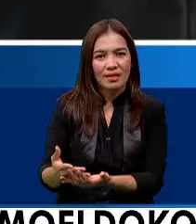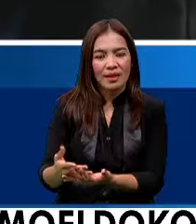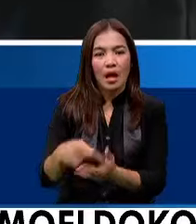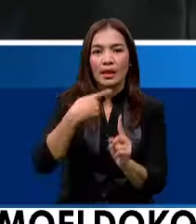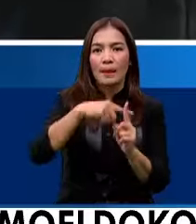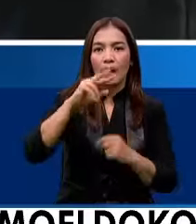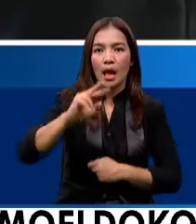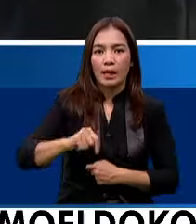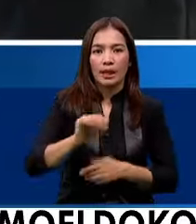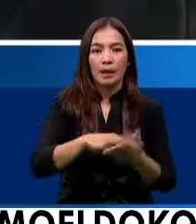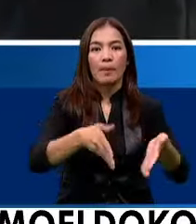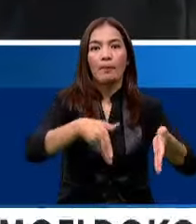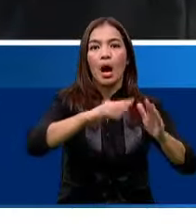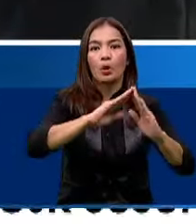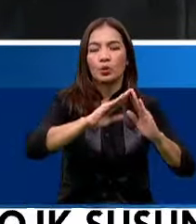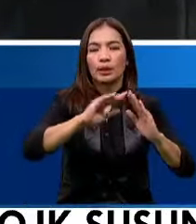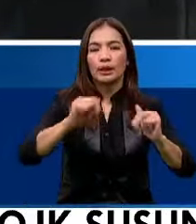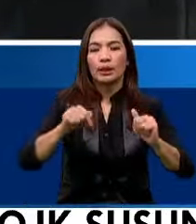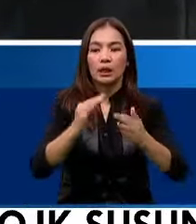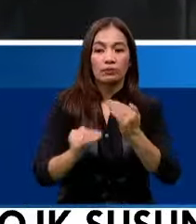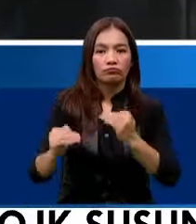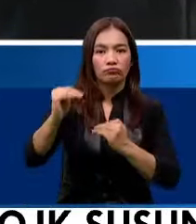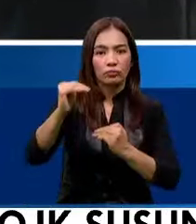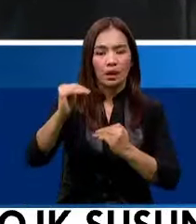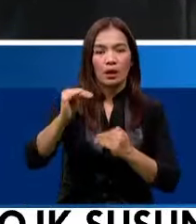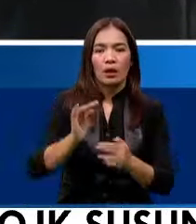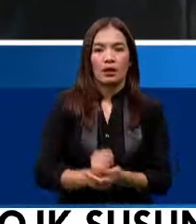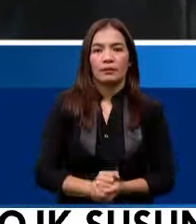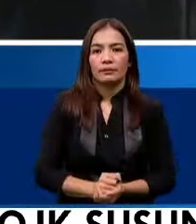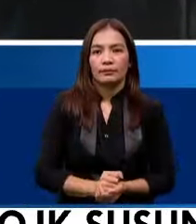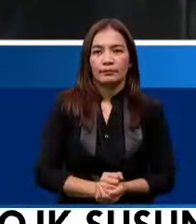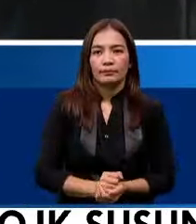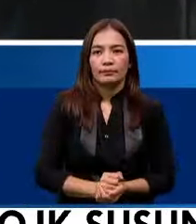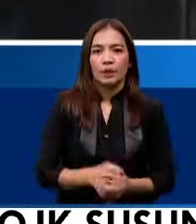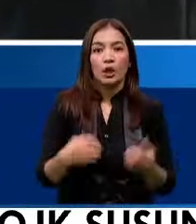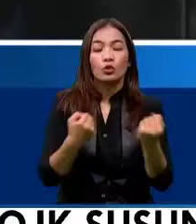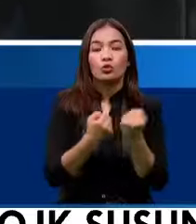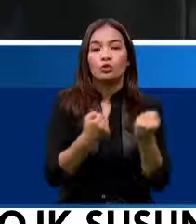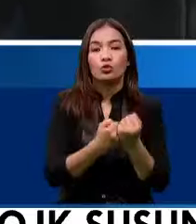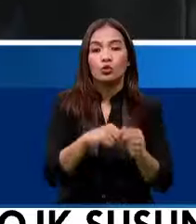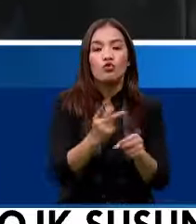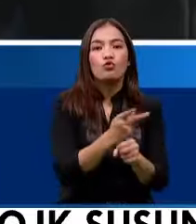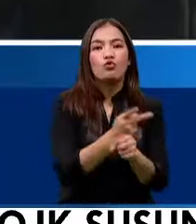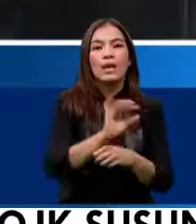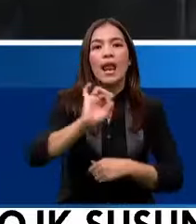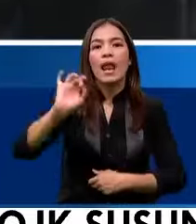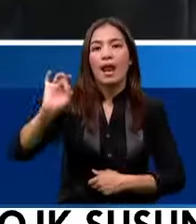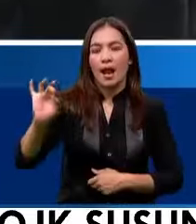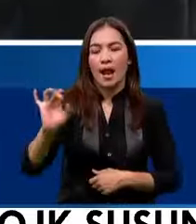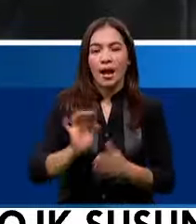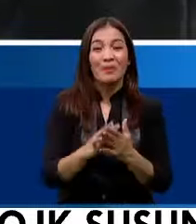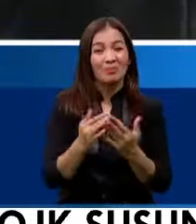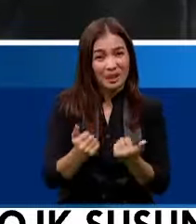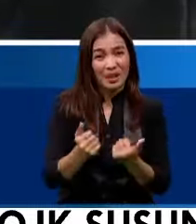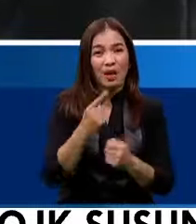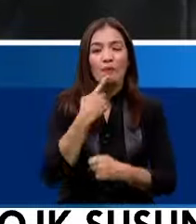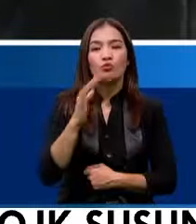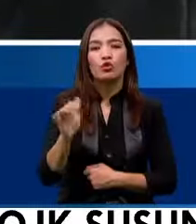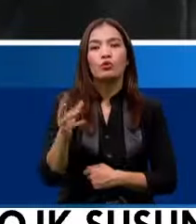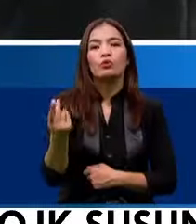ada infrastructure spending yang juga meningkat tahun 2025 juga ada tunjangan guru dan seterusnya yang juga pastinya akan membutuhkan